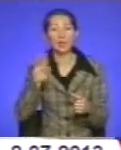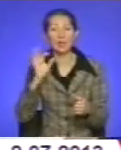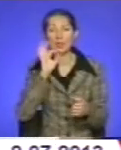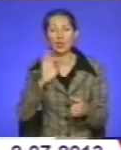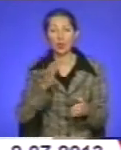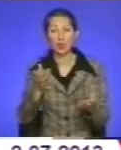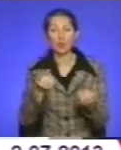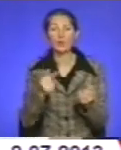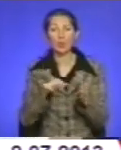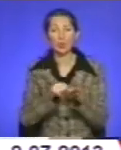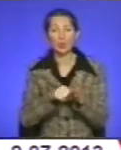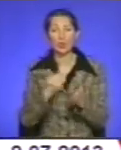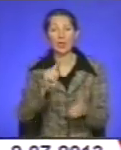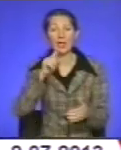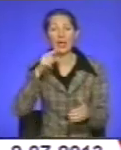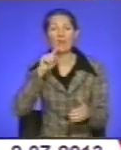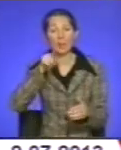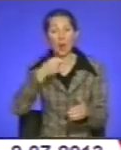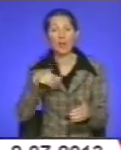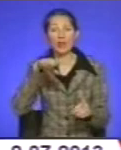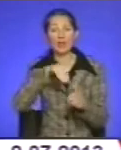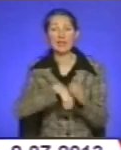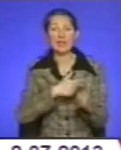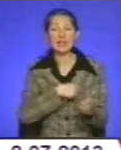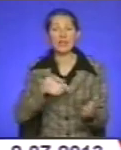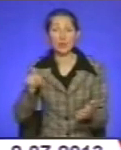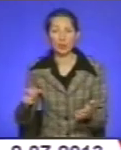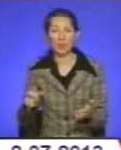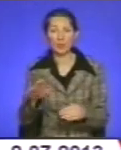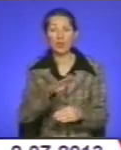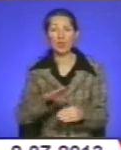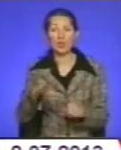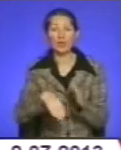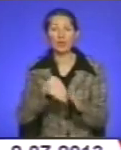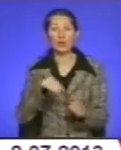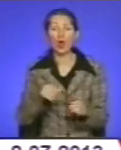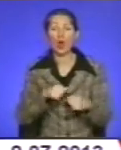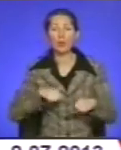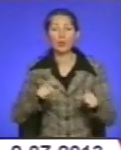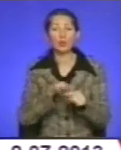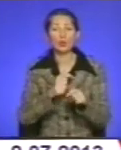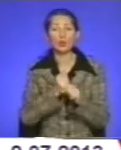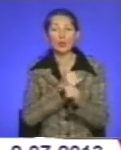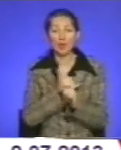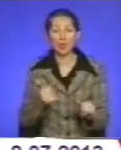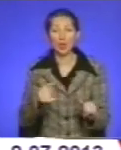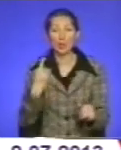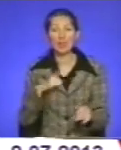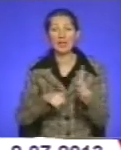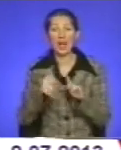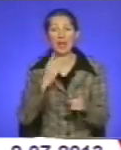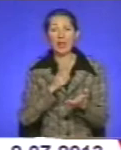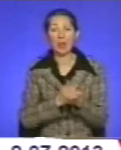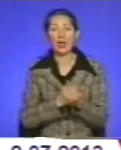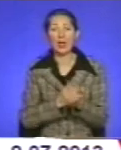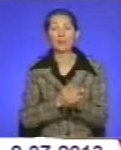надалі вимагають насамперед введення депутатів. Правда, територіальна виборча комісія цього зробити не може, бо обласна рада має насамперед